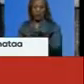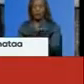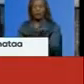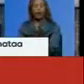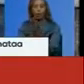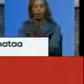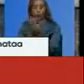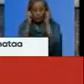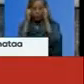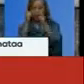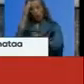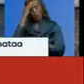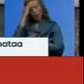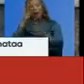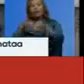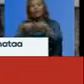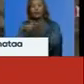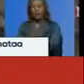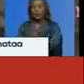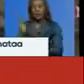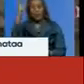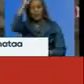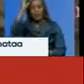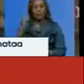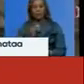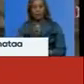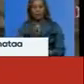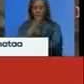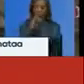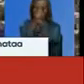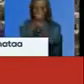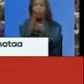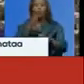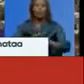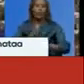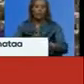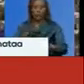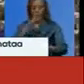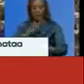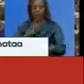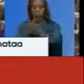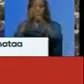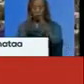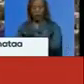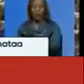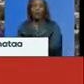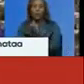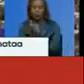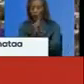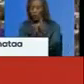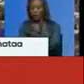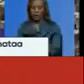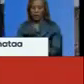ተረድቶ እውቅና የሰጠውን ሕገ መንግሥታችንን በአግባቡ መተግበር፣ የሰብአዊና ዴሞክራሲያዊ መብቶች